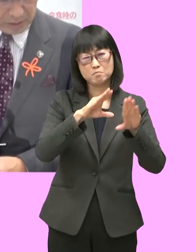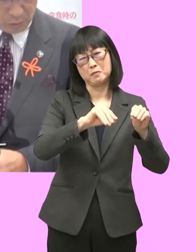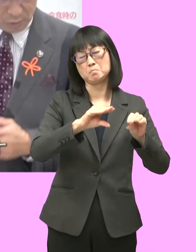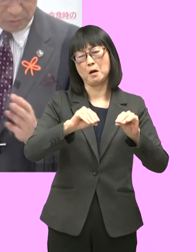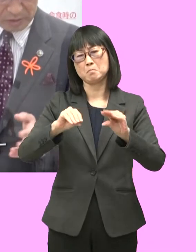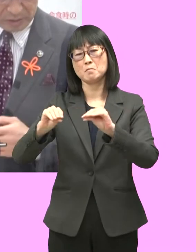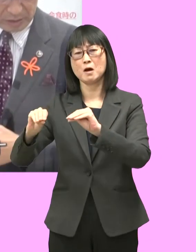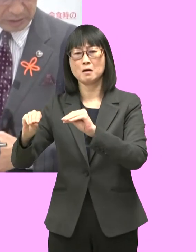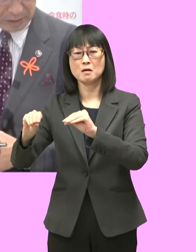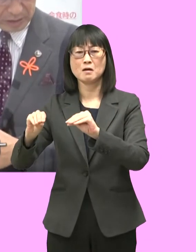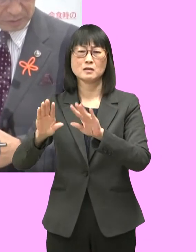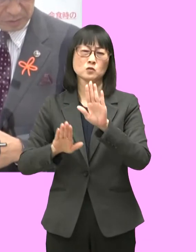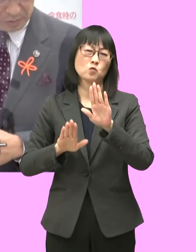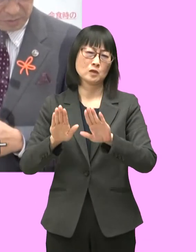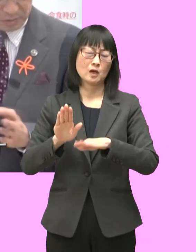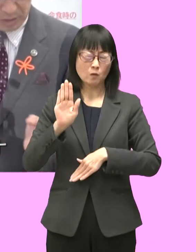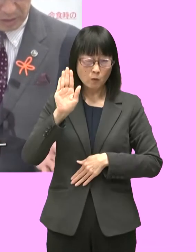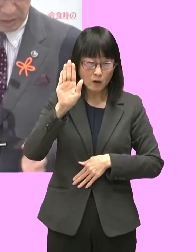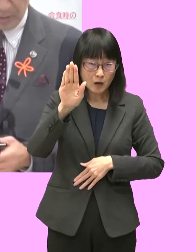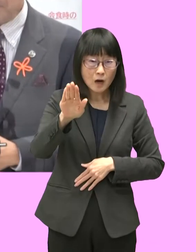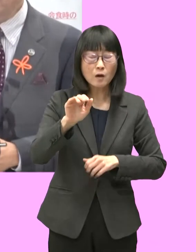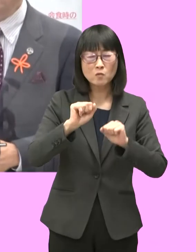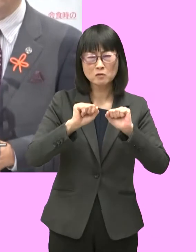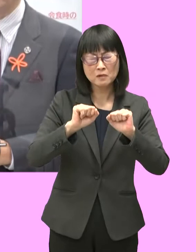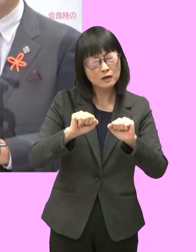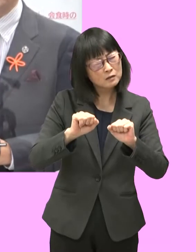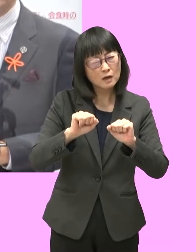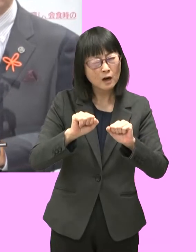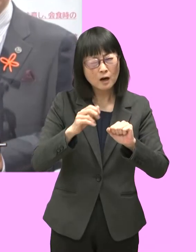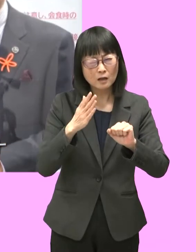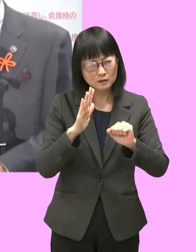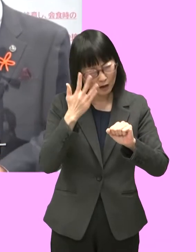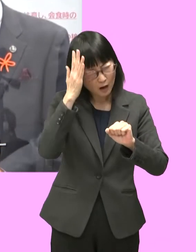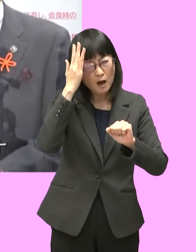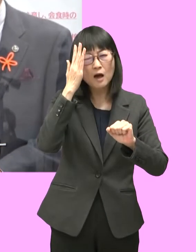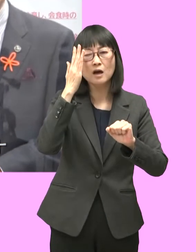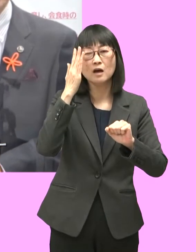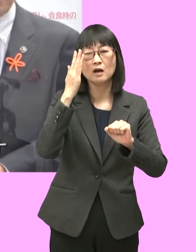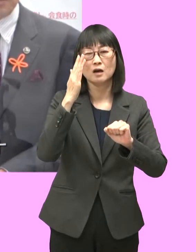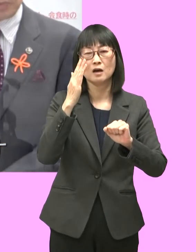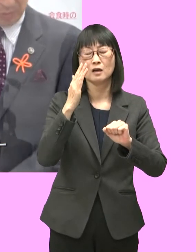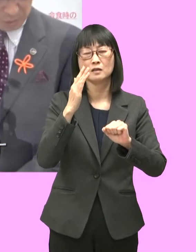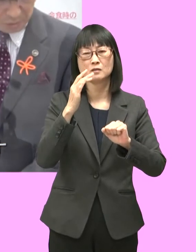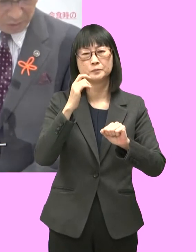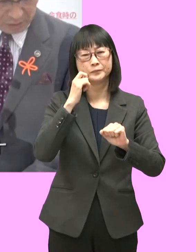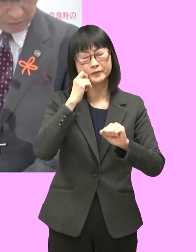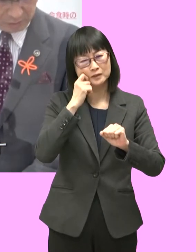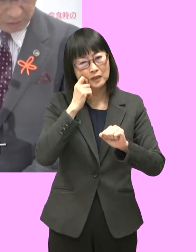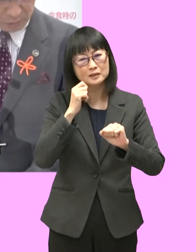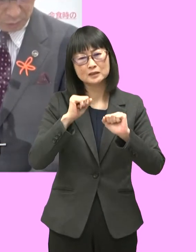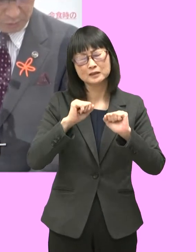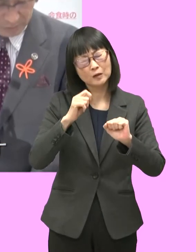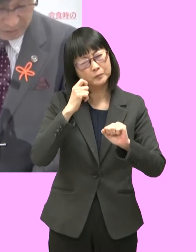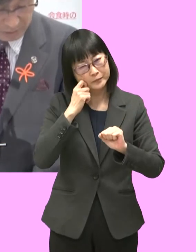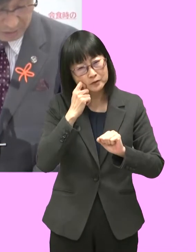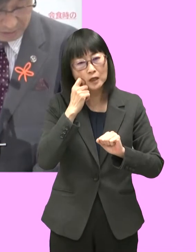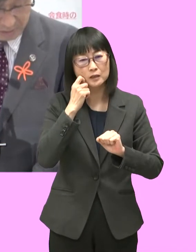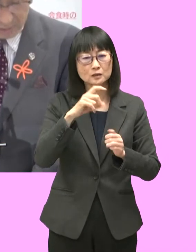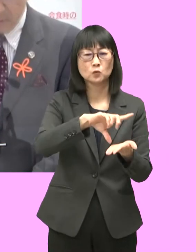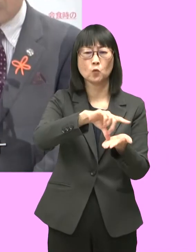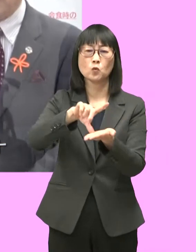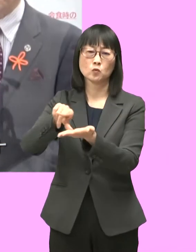あるいは今後もですね、なかなかその地域で防災訓練が の見込みができないというような状況にもなってきているところもあ